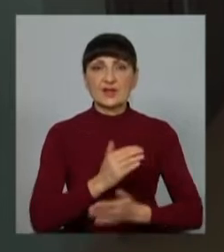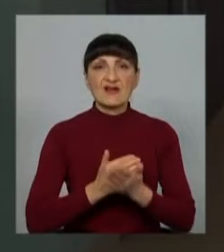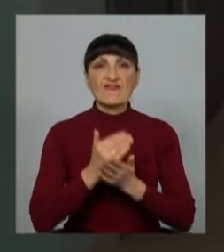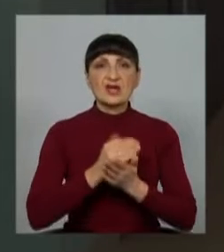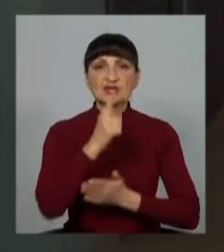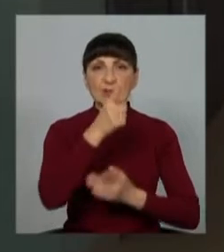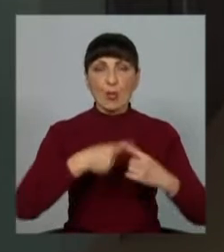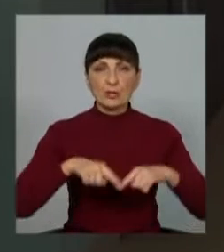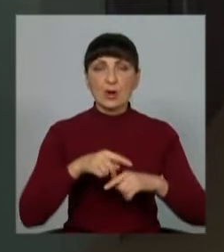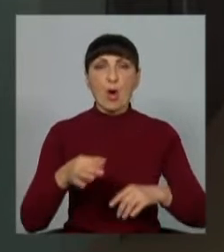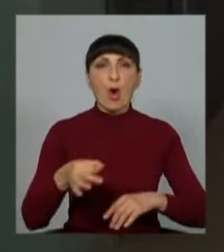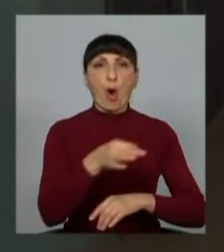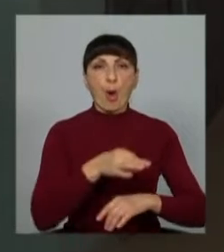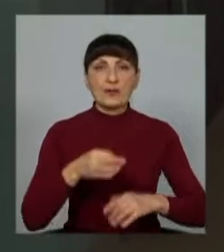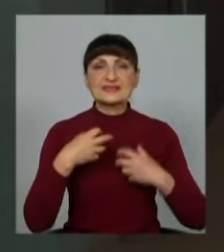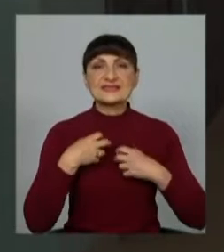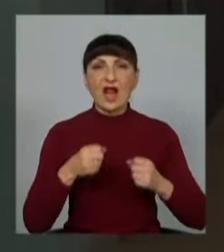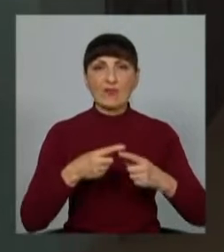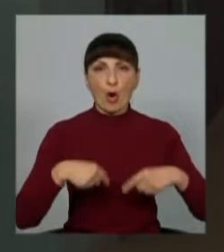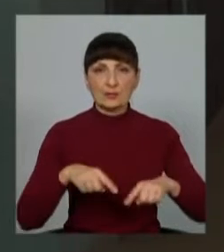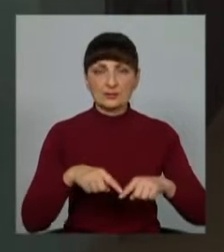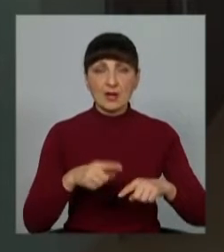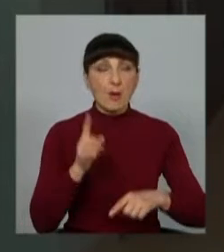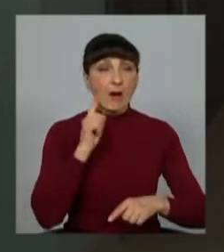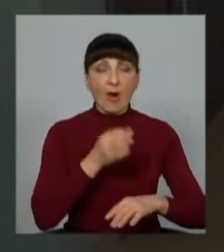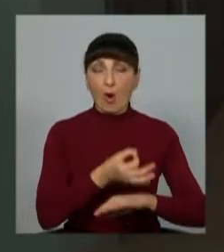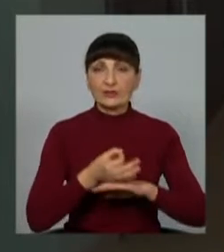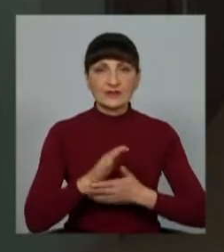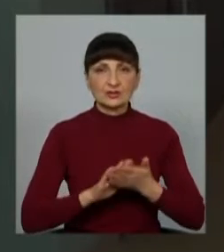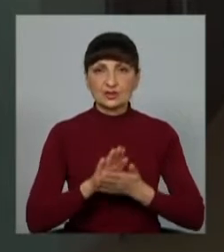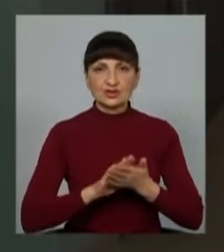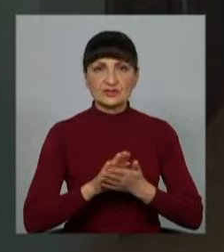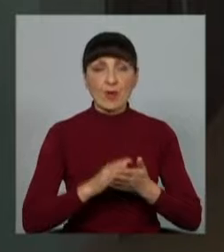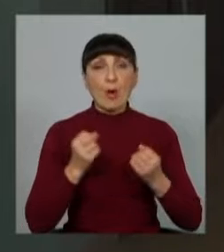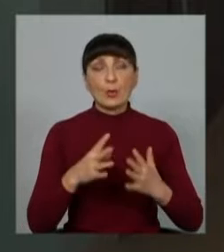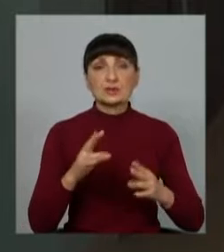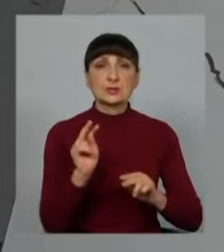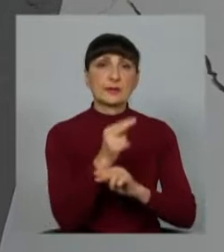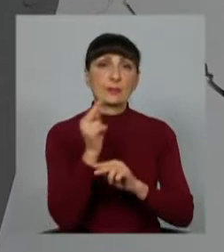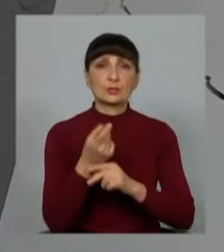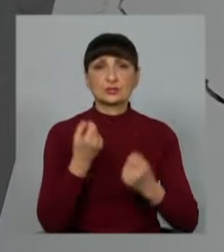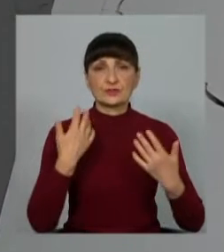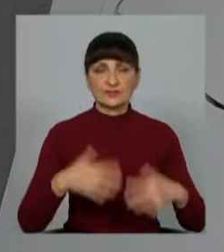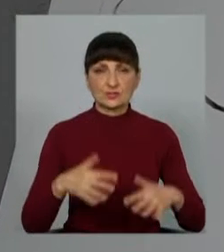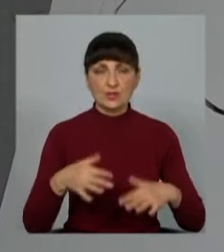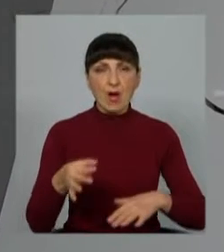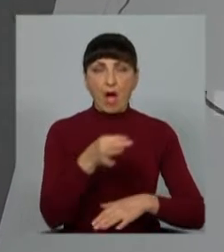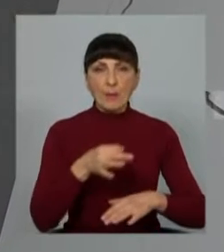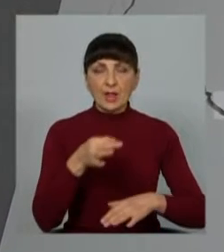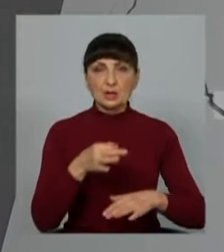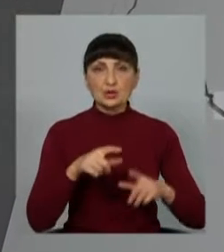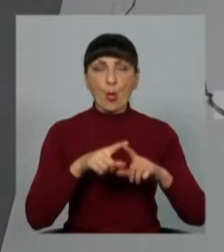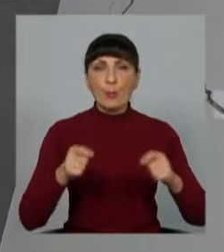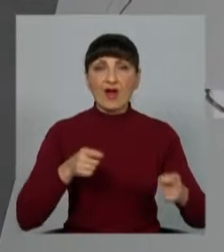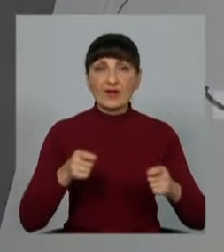вышестоящим органам облздрав. И нам пока ответа не пришло, просто косметический ремонт проводился. Вот. В областном управлении здравоохранения